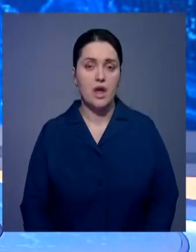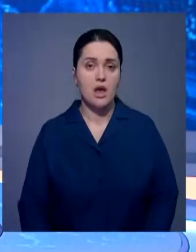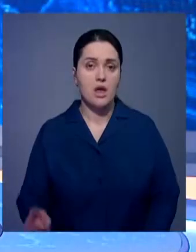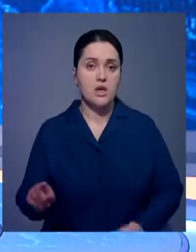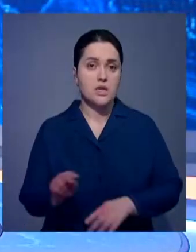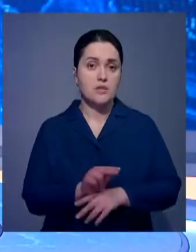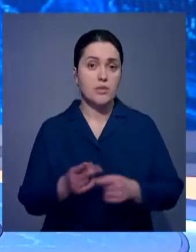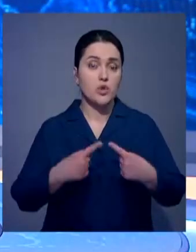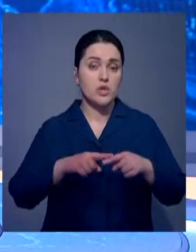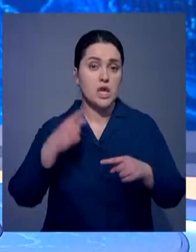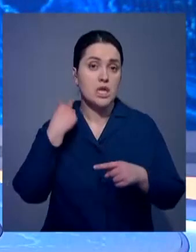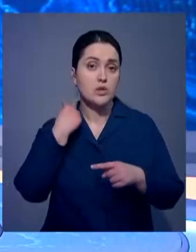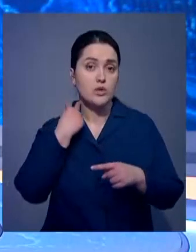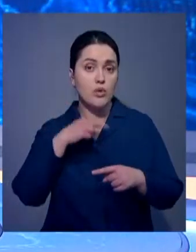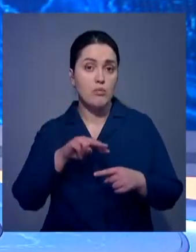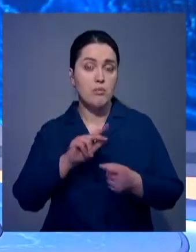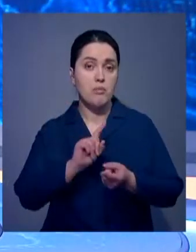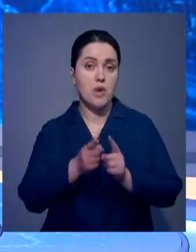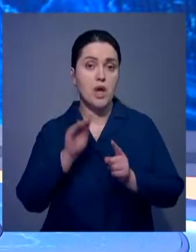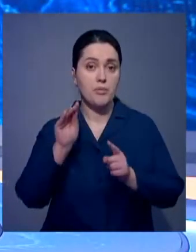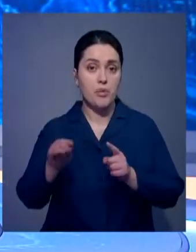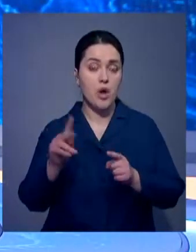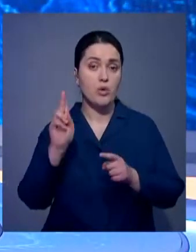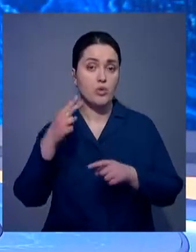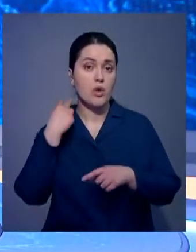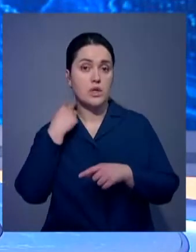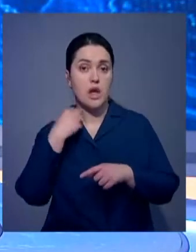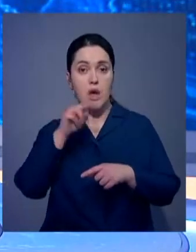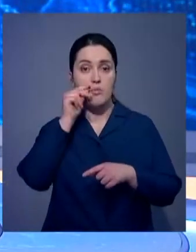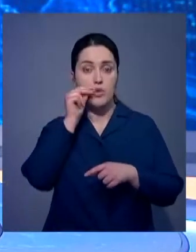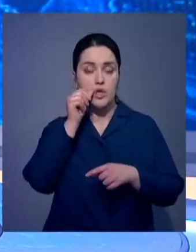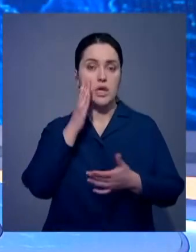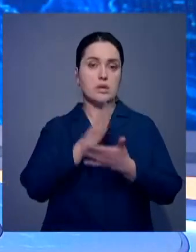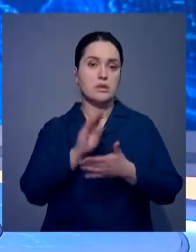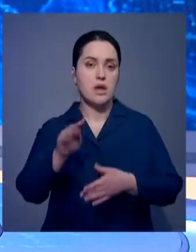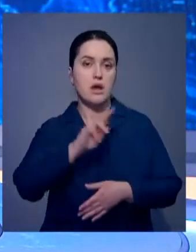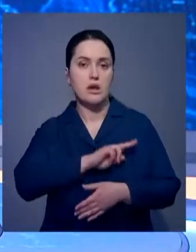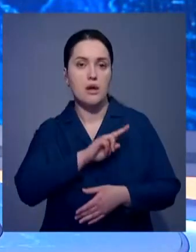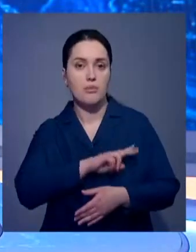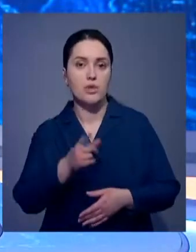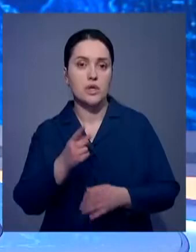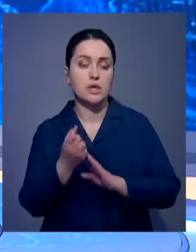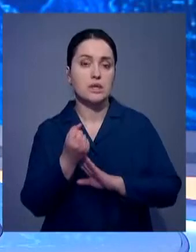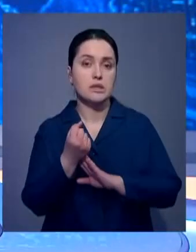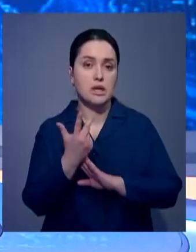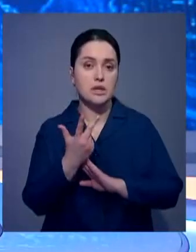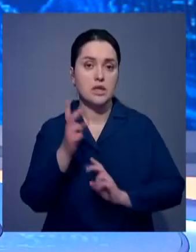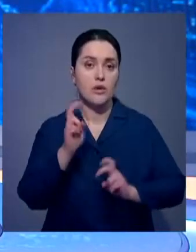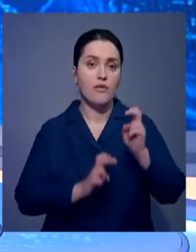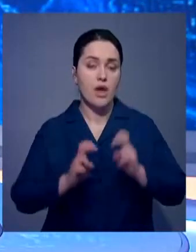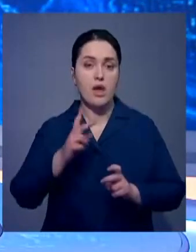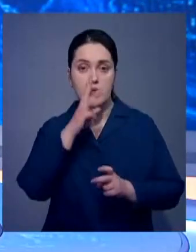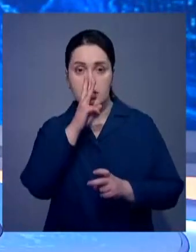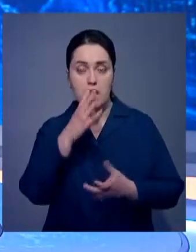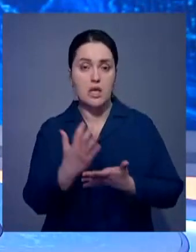исправительное учреждение «Семея» перепрофилировали, у отбывающих там наказание мужчин появилась работа. В колонии действуют 13